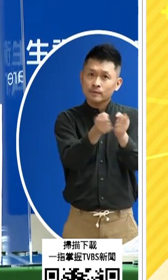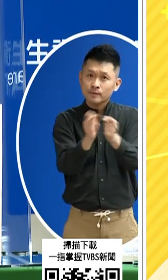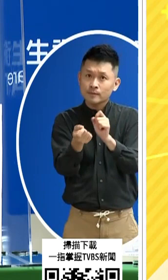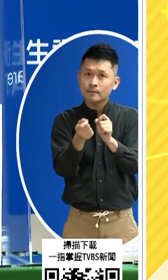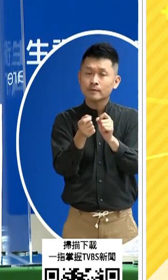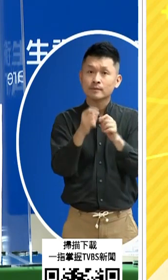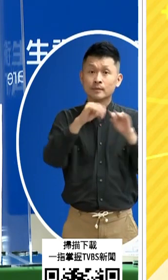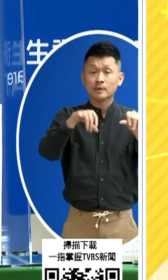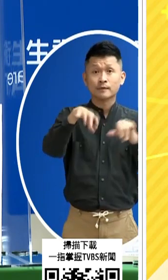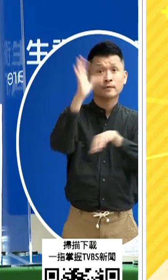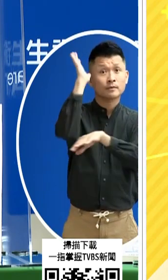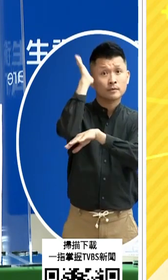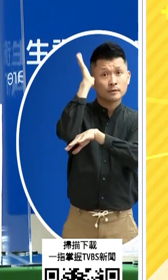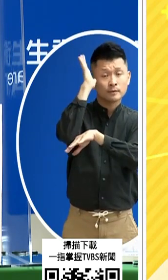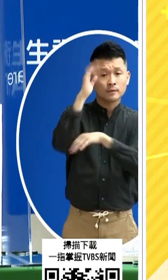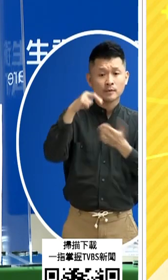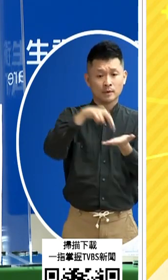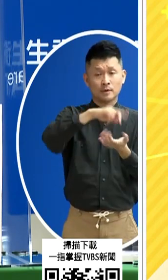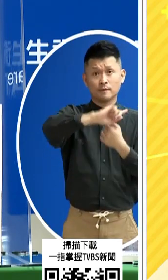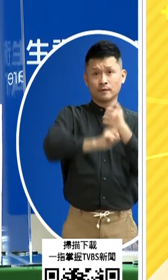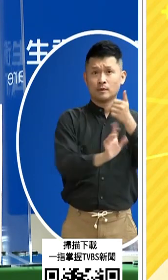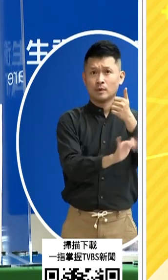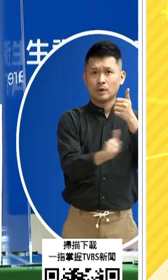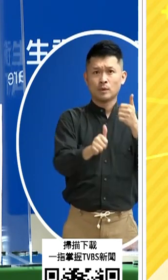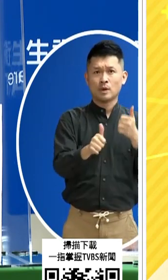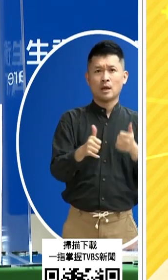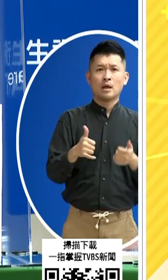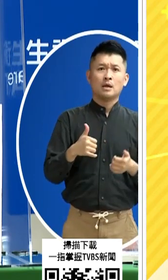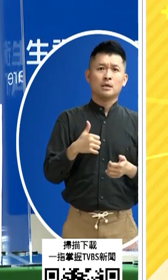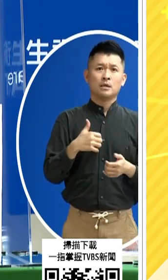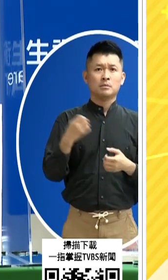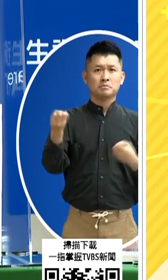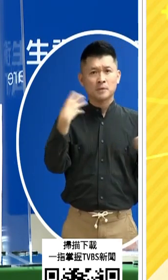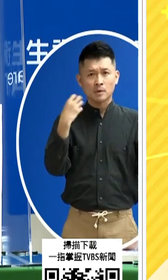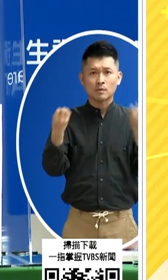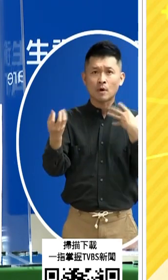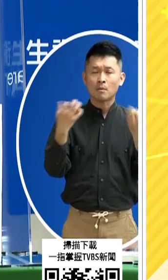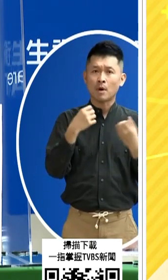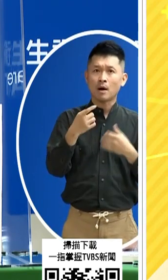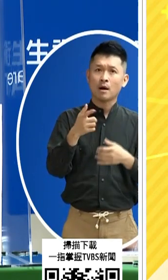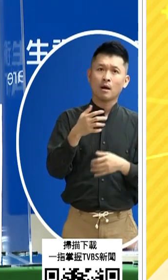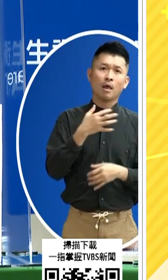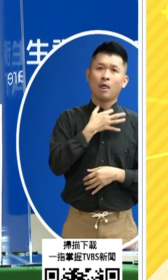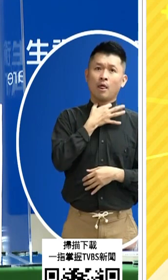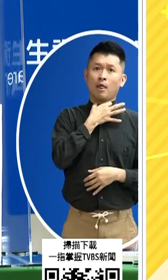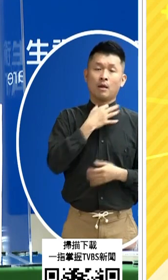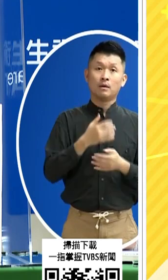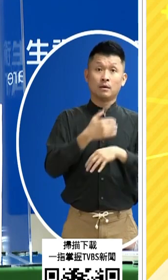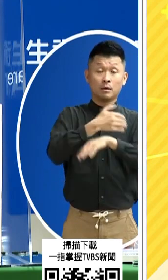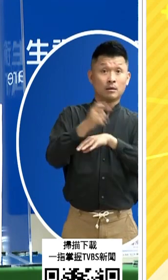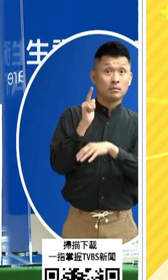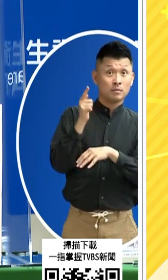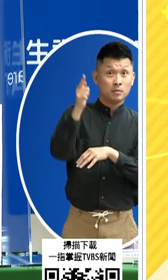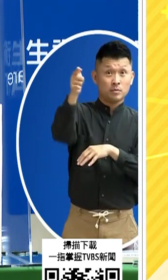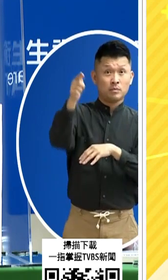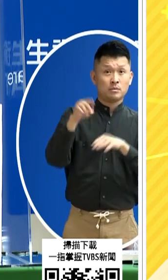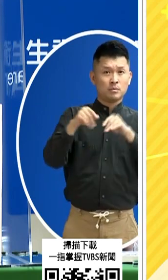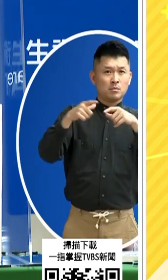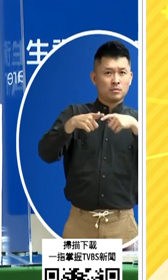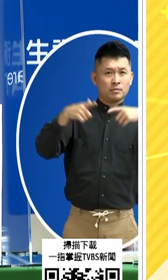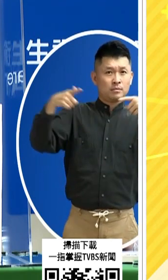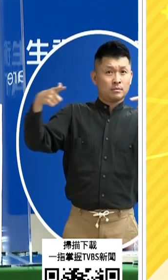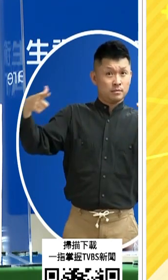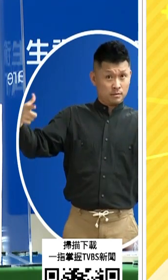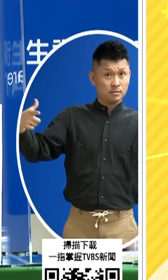了。欧美的媒体他们讲的更白，他说台湾啊很有意思，台湾是已经